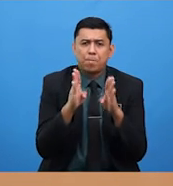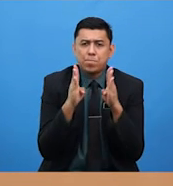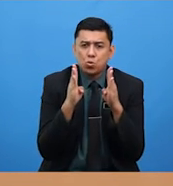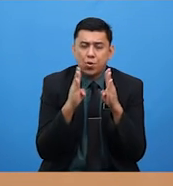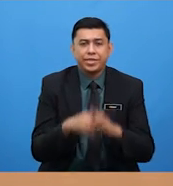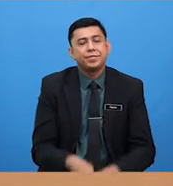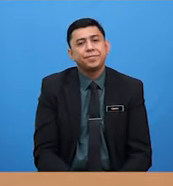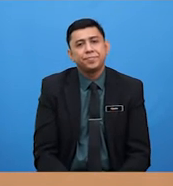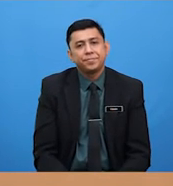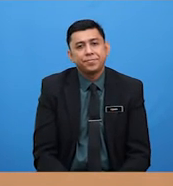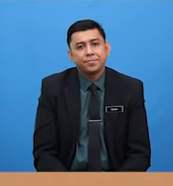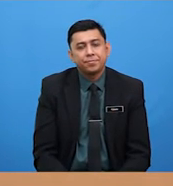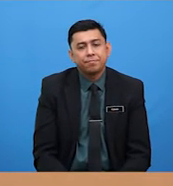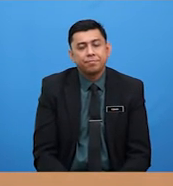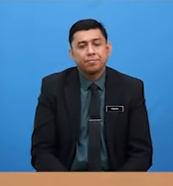pembekuan.